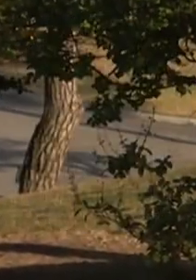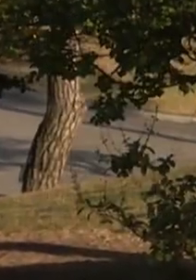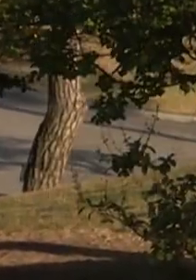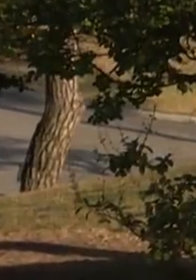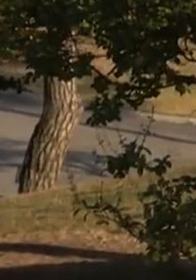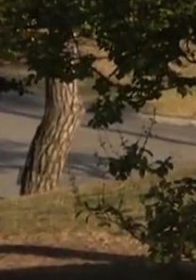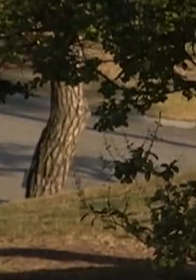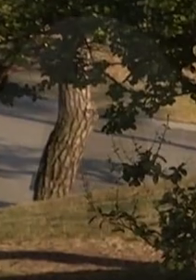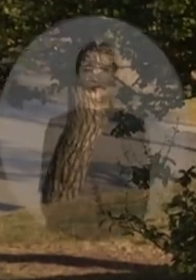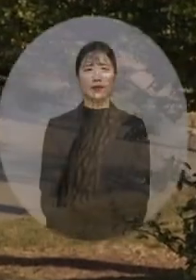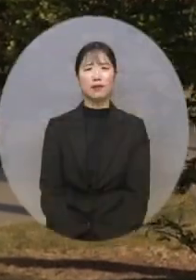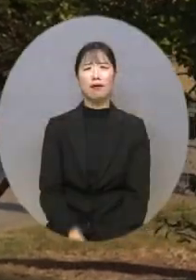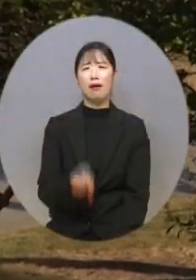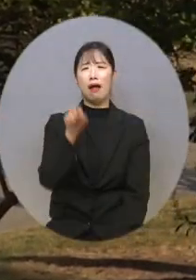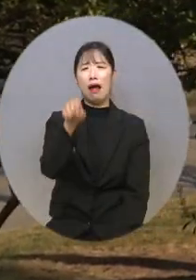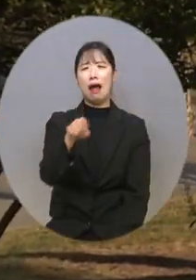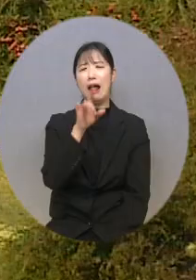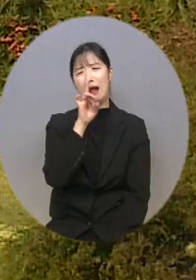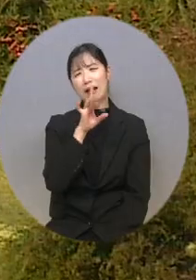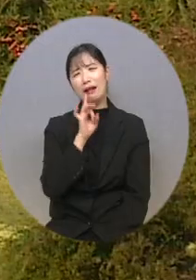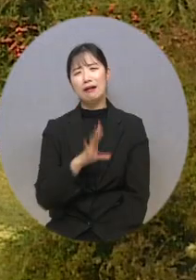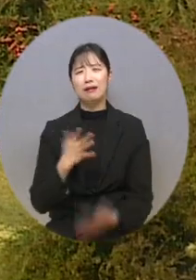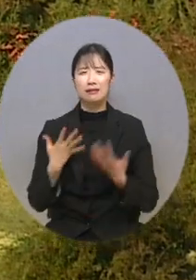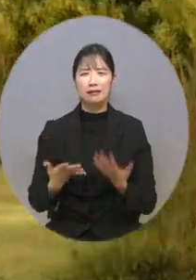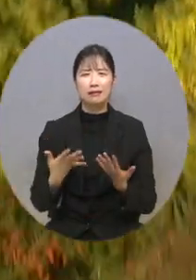아, 저기 온대면 안 되는데.